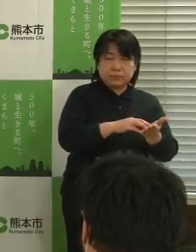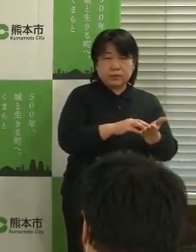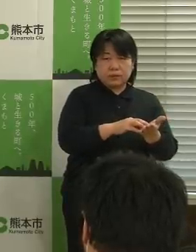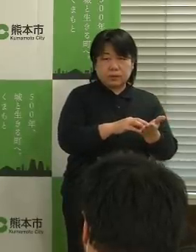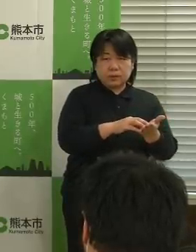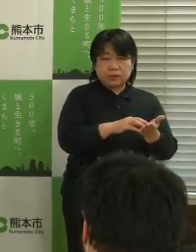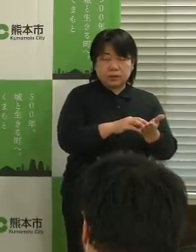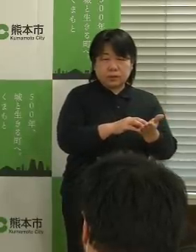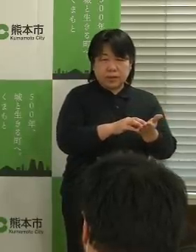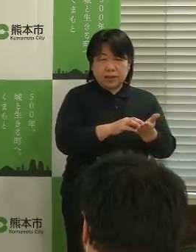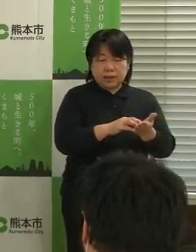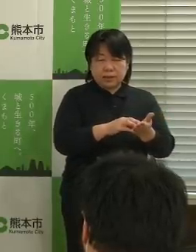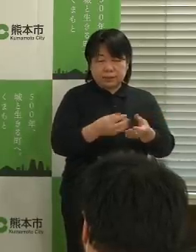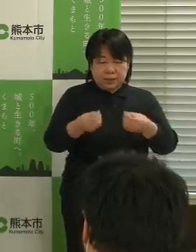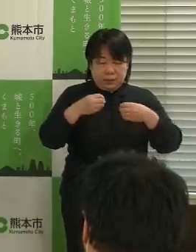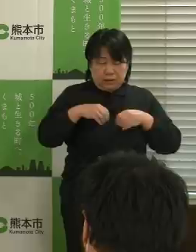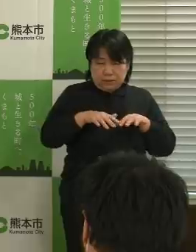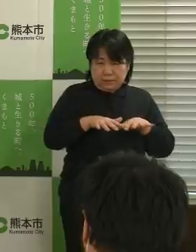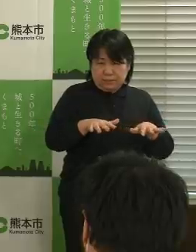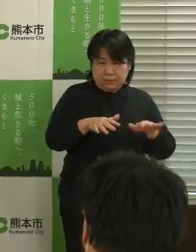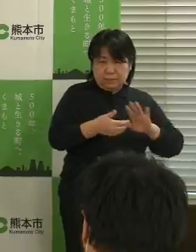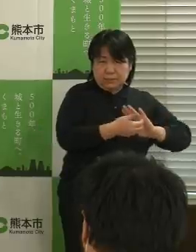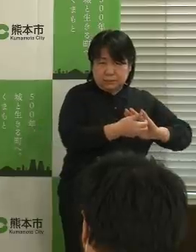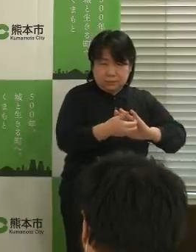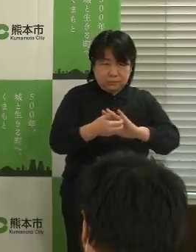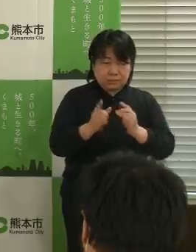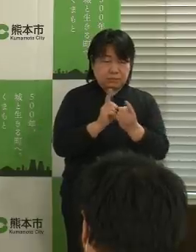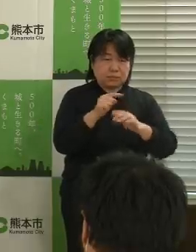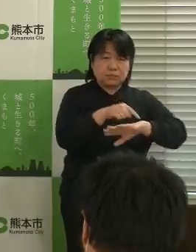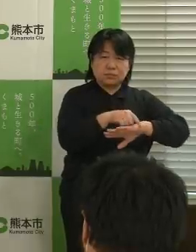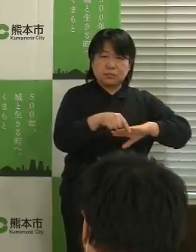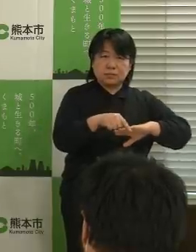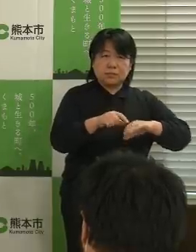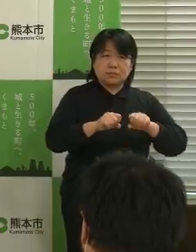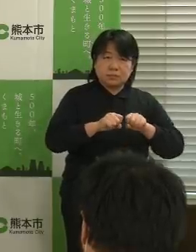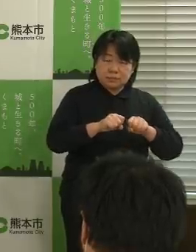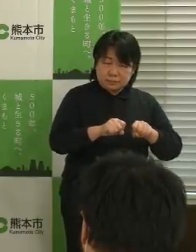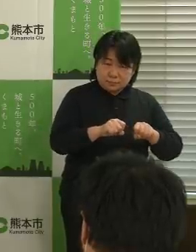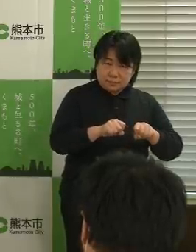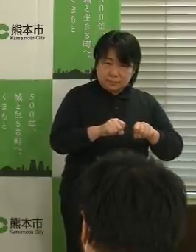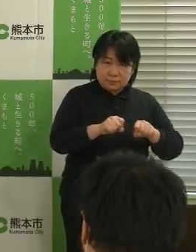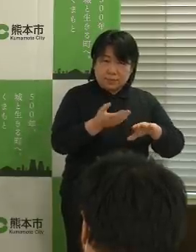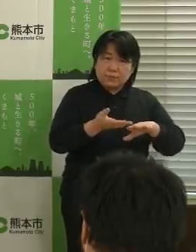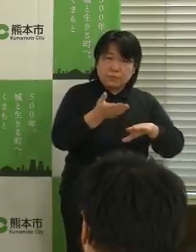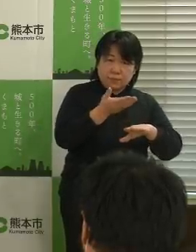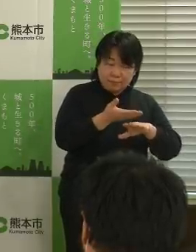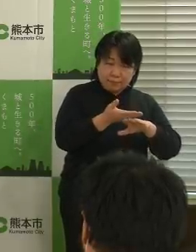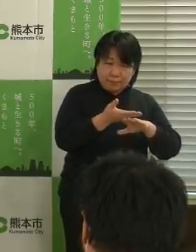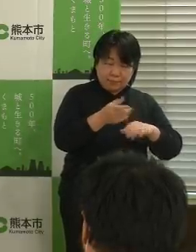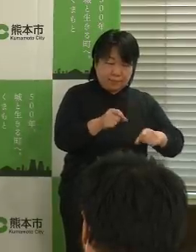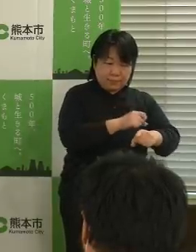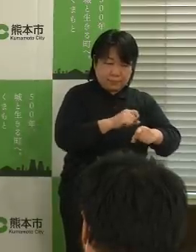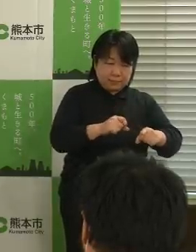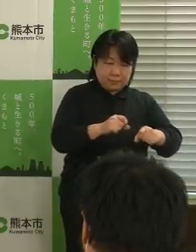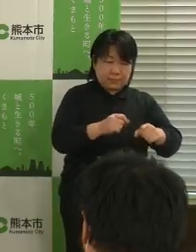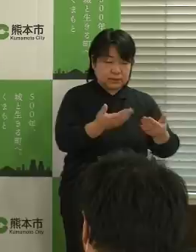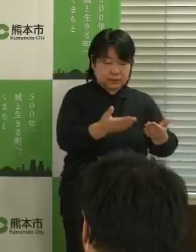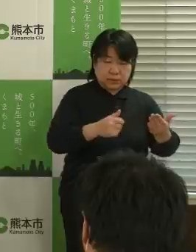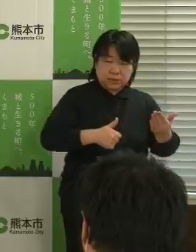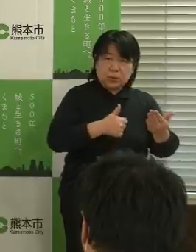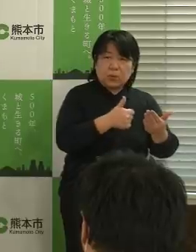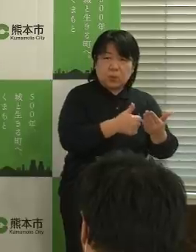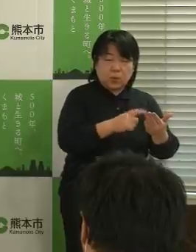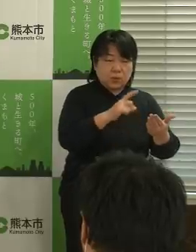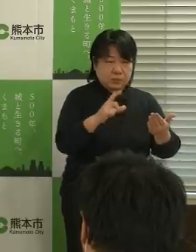まあ、もちろん感染防止対策を講じた上でということでありますけれども、まあ、そういったことで、臨時登校日みたいなものもですね、ま